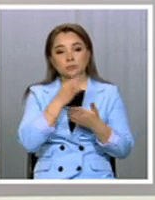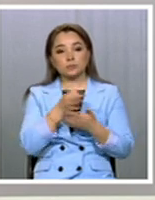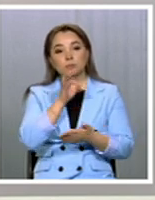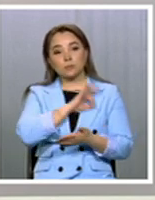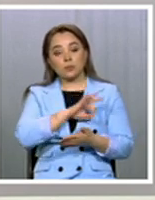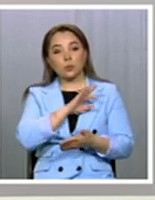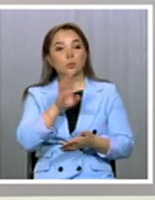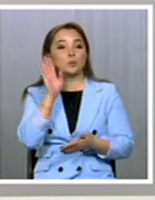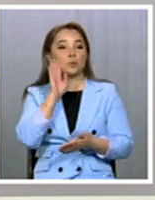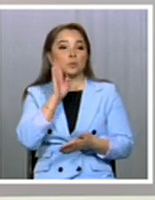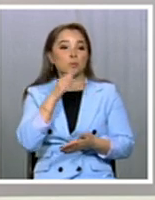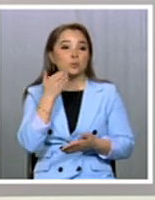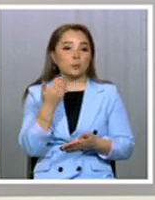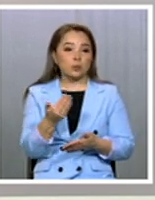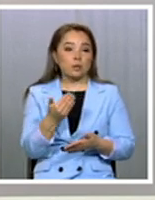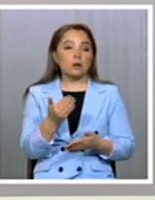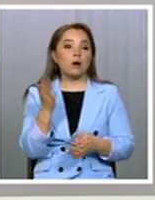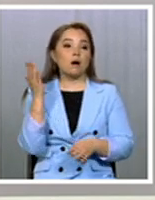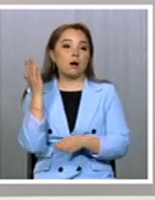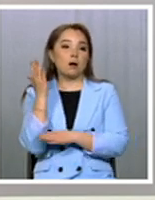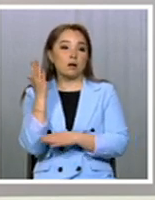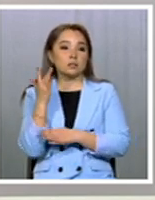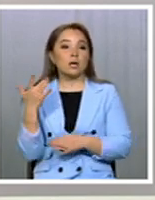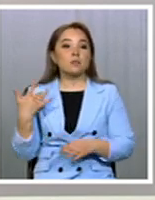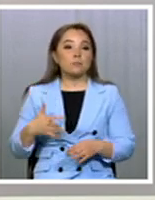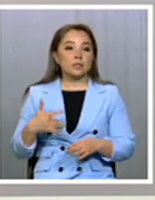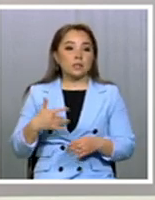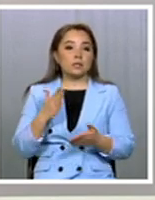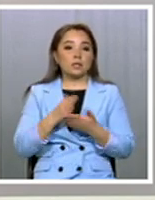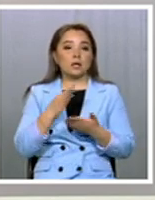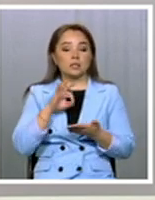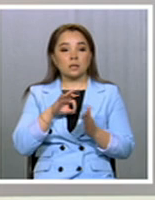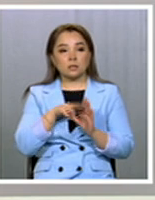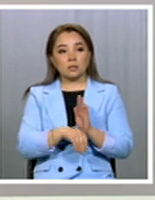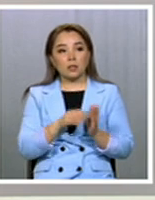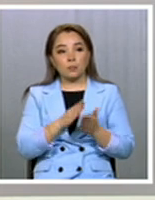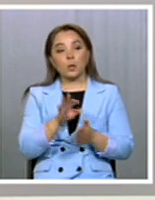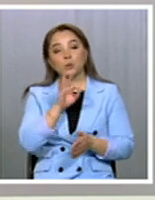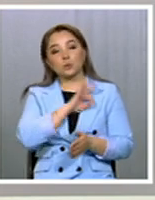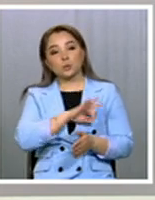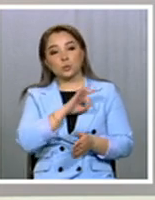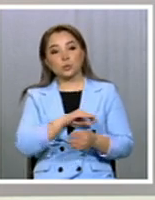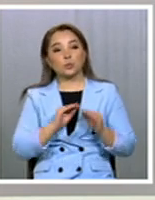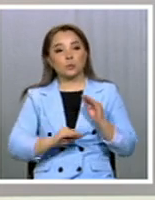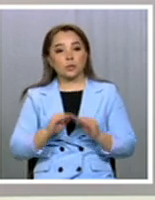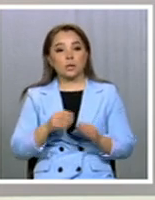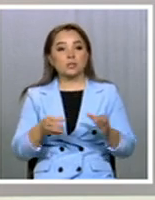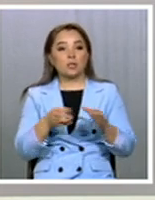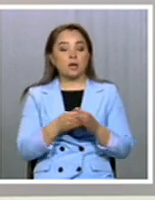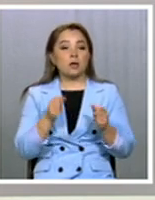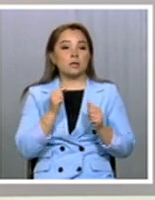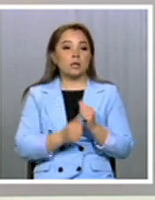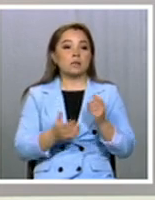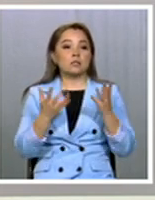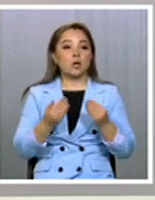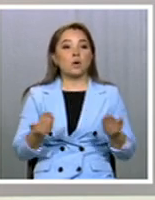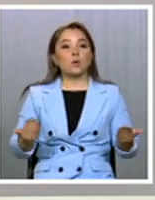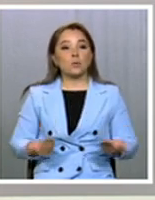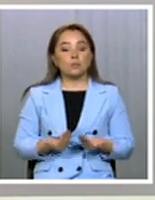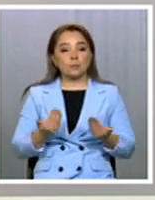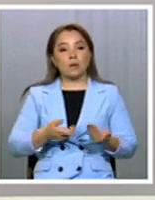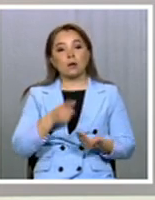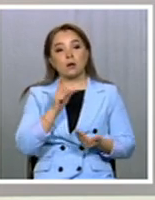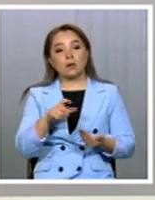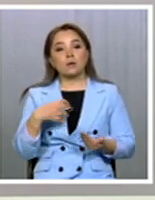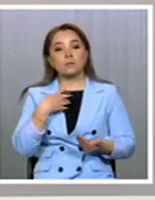су, ағаш, минералдар жатады. Тұтыну заттары: күнделікті өмірде адам өзінің қажеттілігі